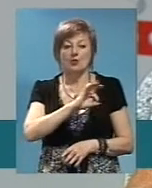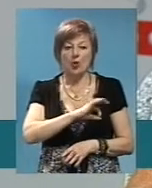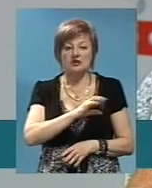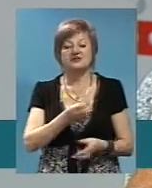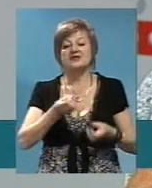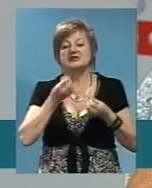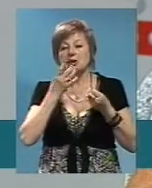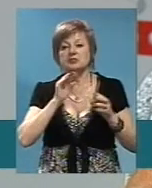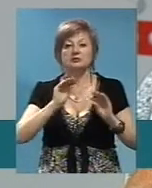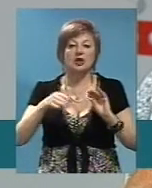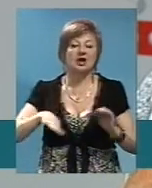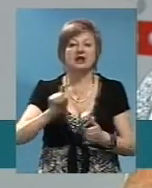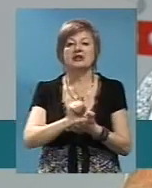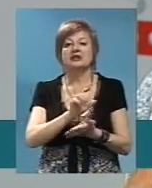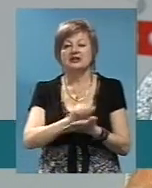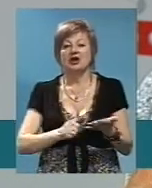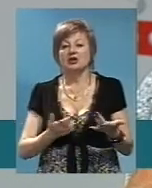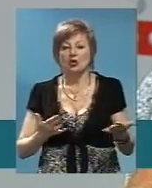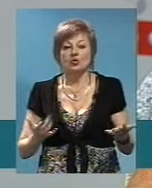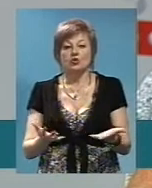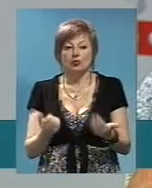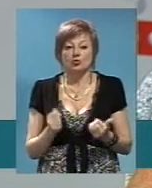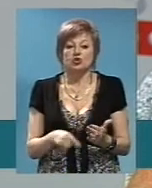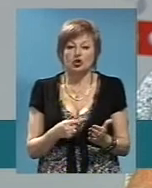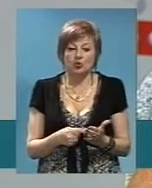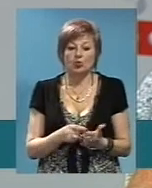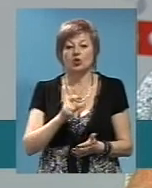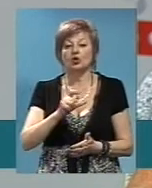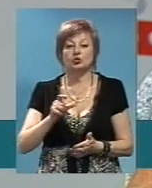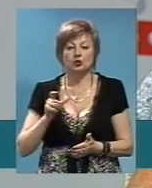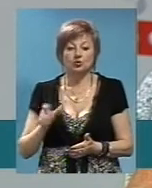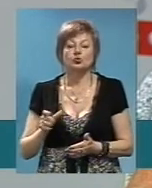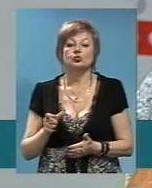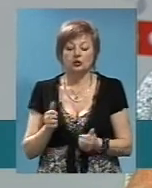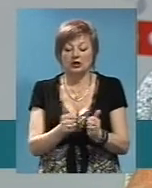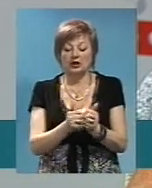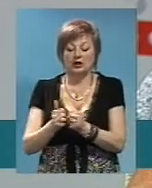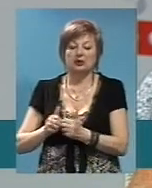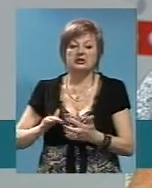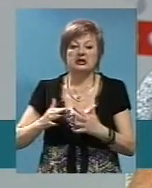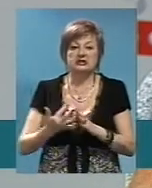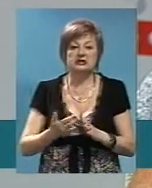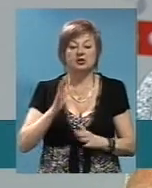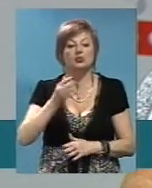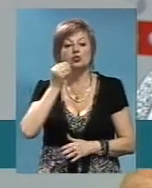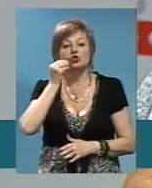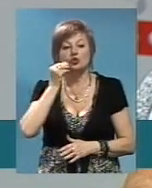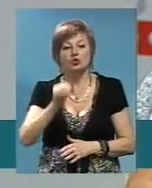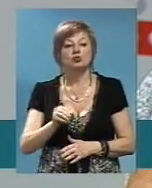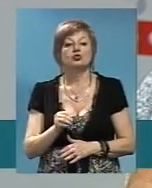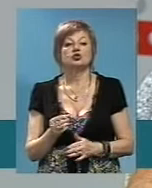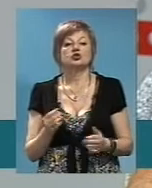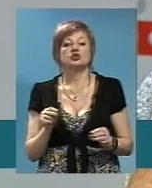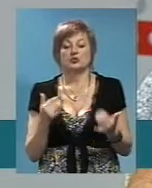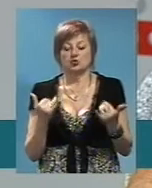благами і тими податками, які отримує місто, жителі навколишніх сіл будуть набагато краще, ніж вони